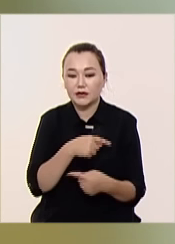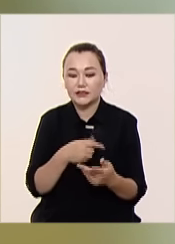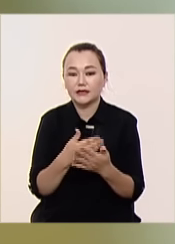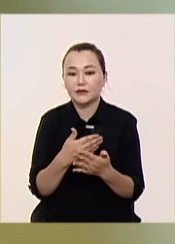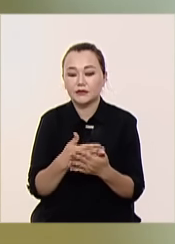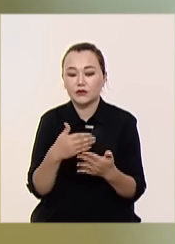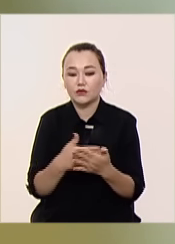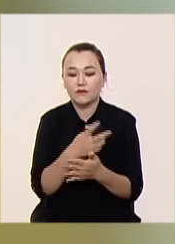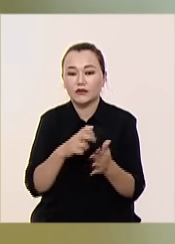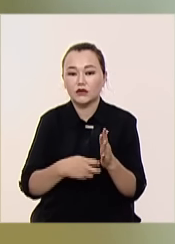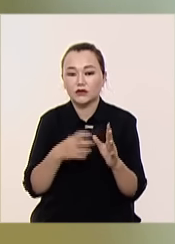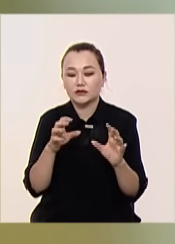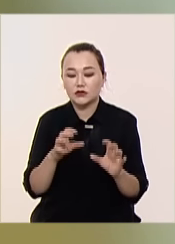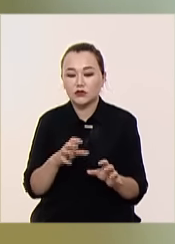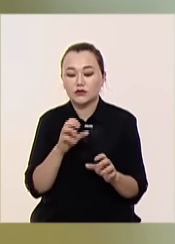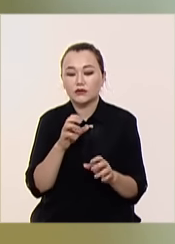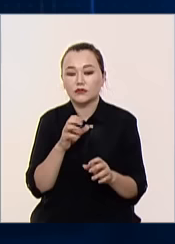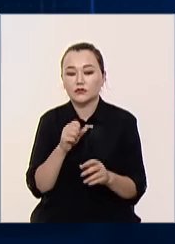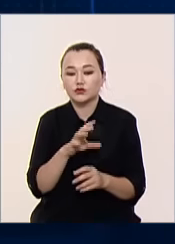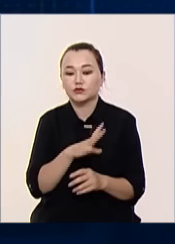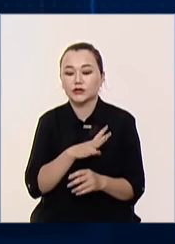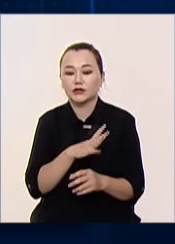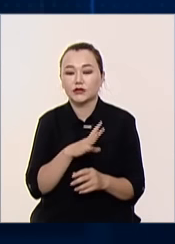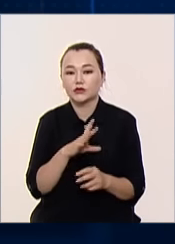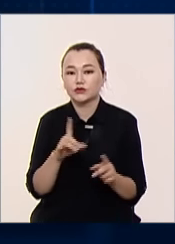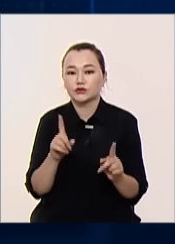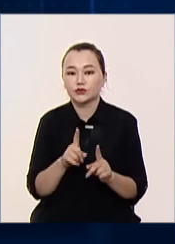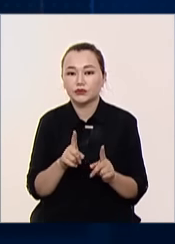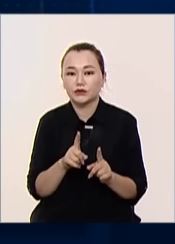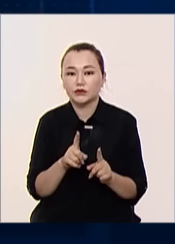новом налоговом кодексе предполагается то, что